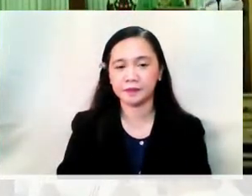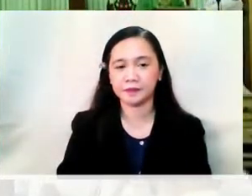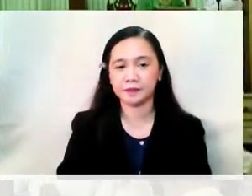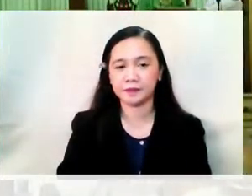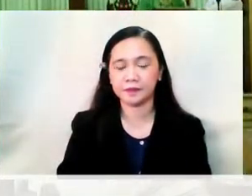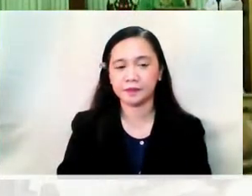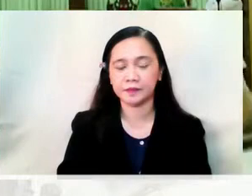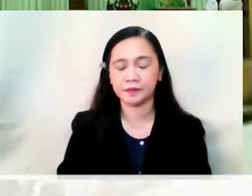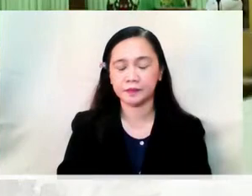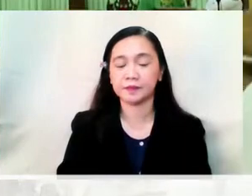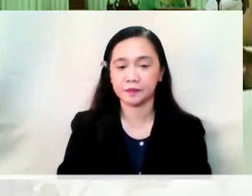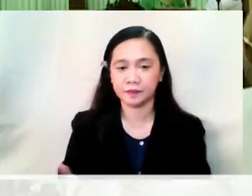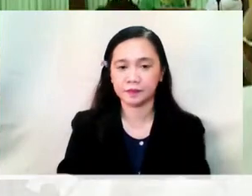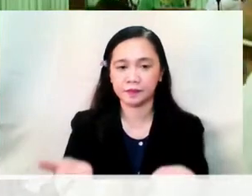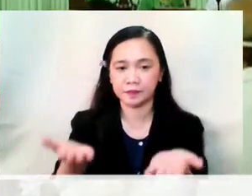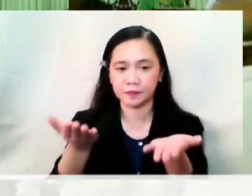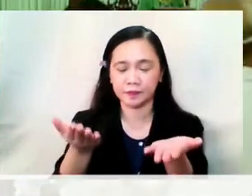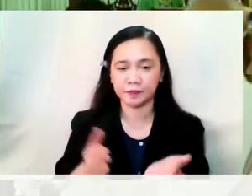Tumayo na po ang lahat.